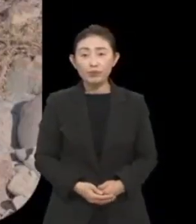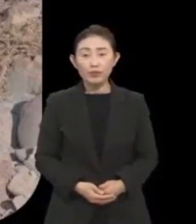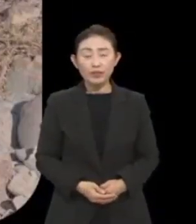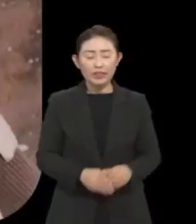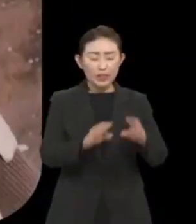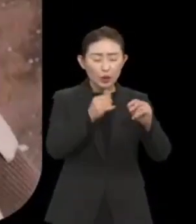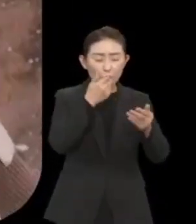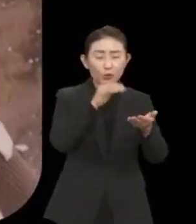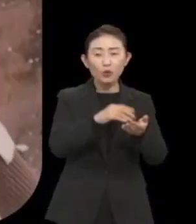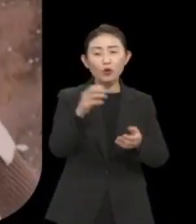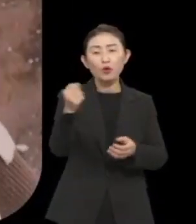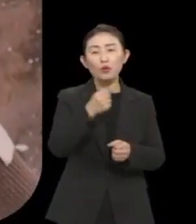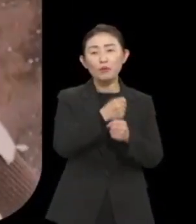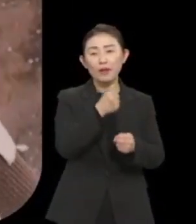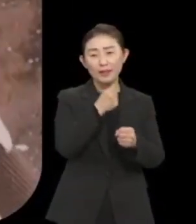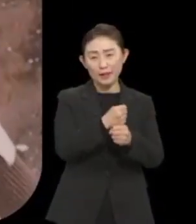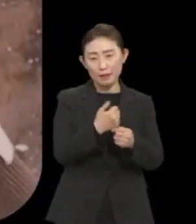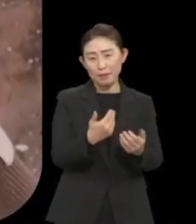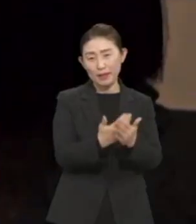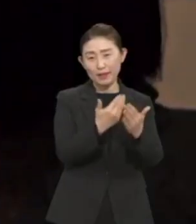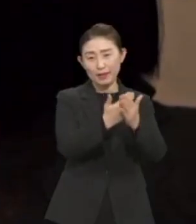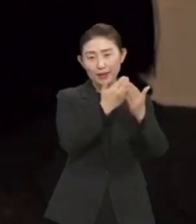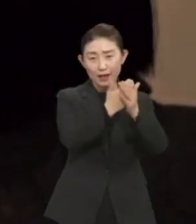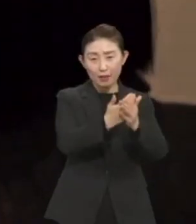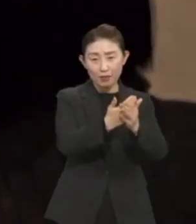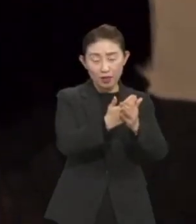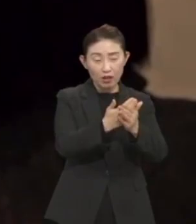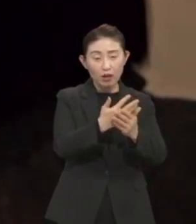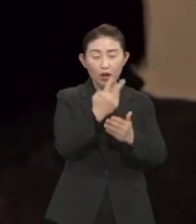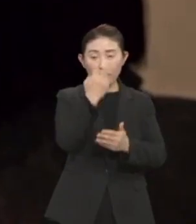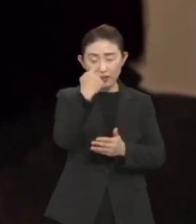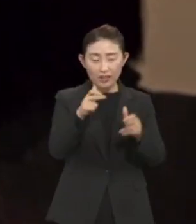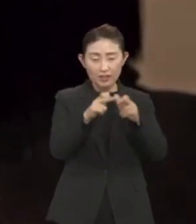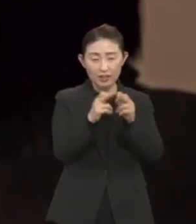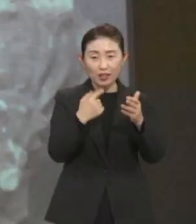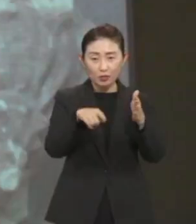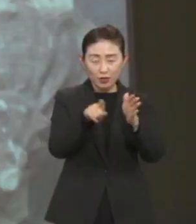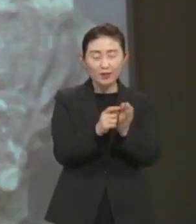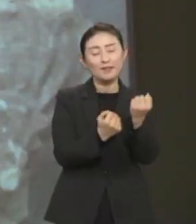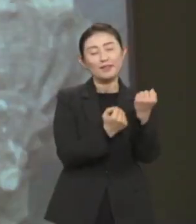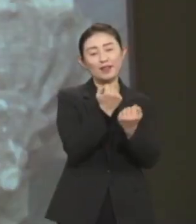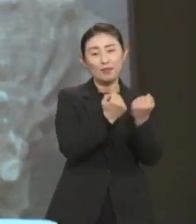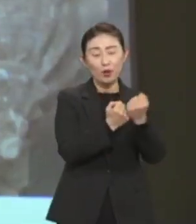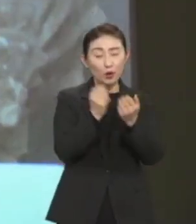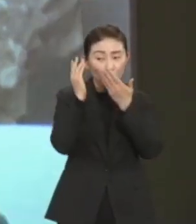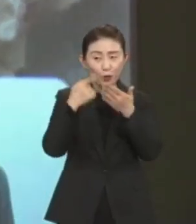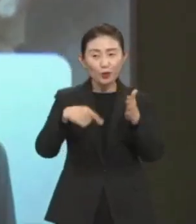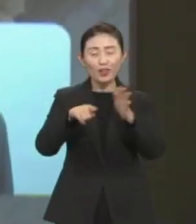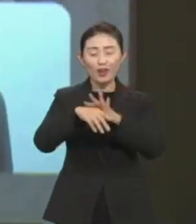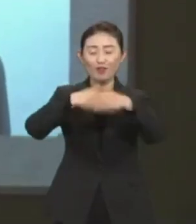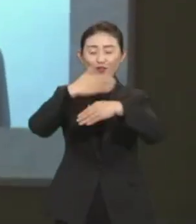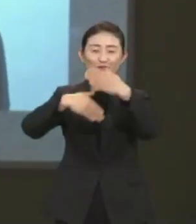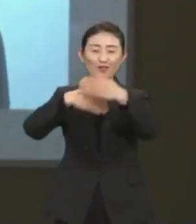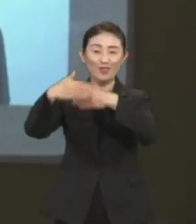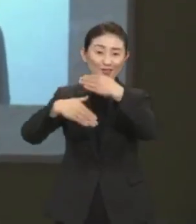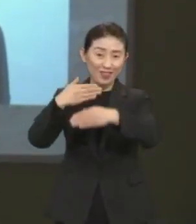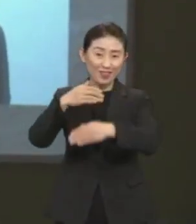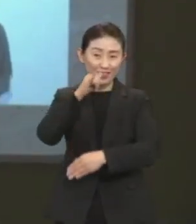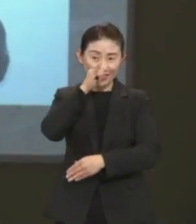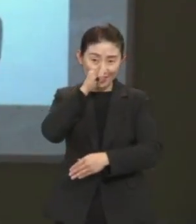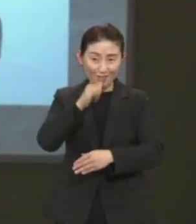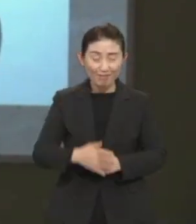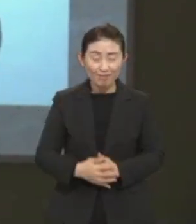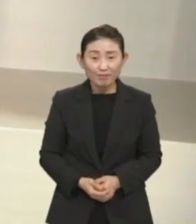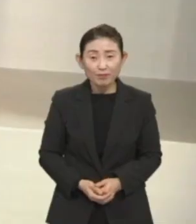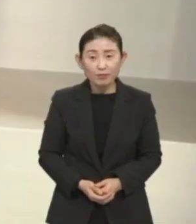흙과 돌로 만든 도구의 발달 과정을 시각장애인을 위한 화면 해설과 청각장애인을 위한 수어 통역과 함께